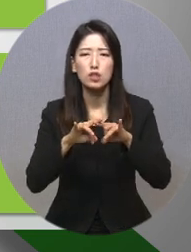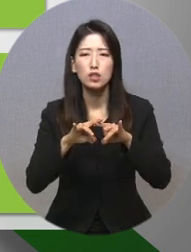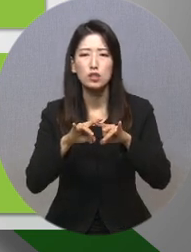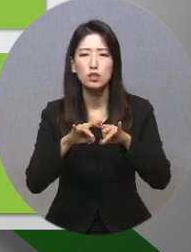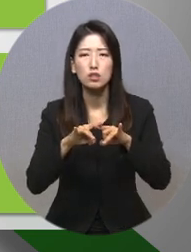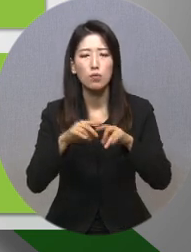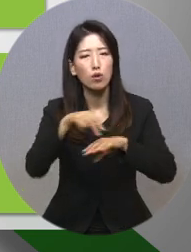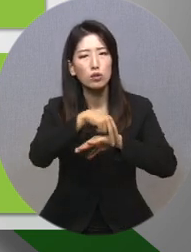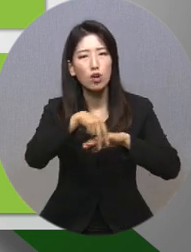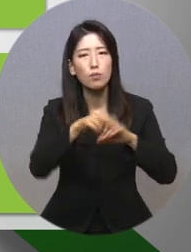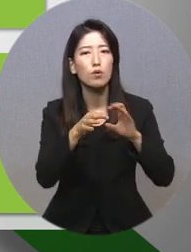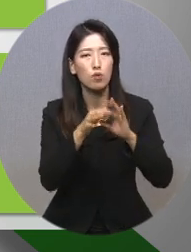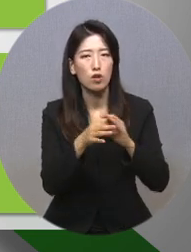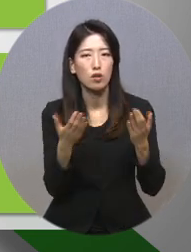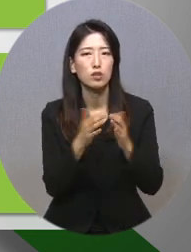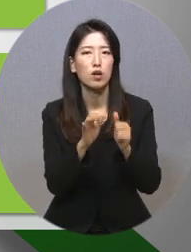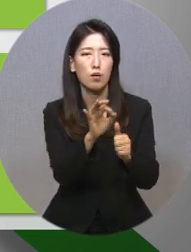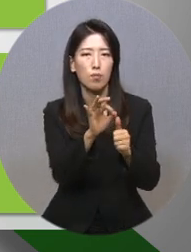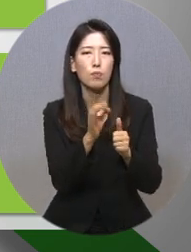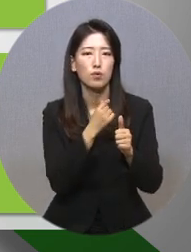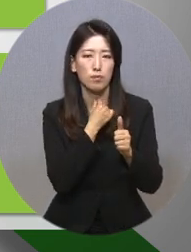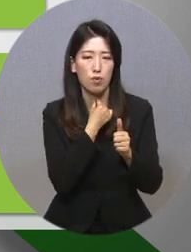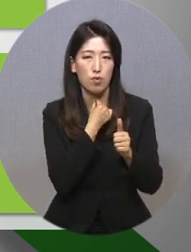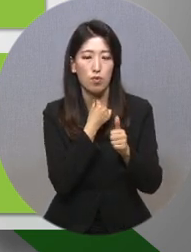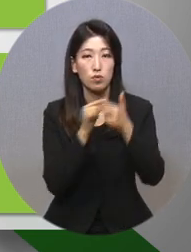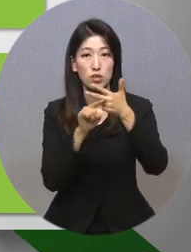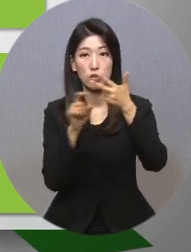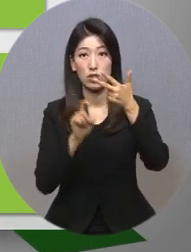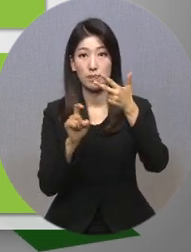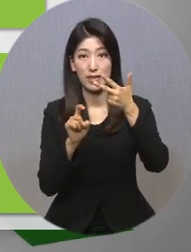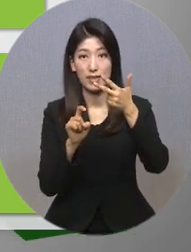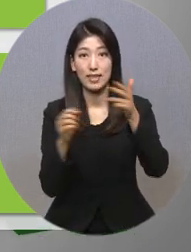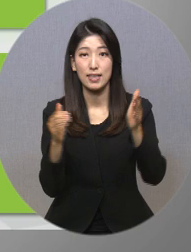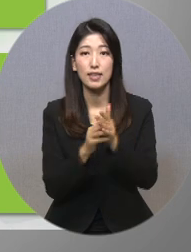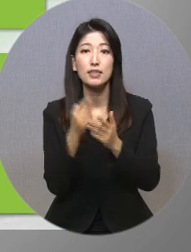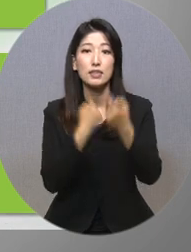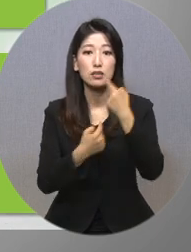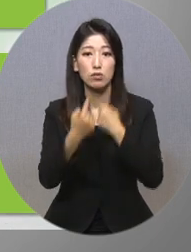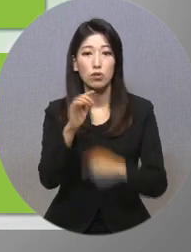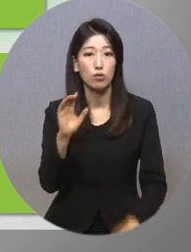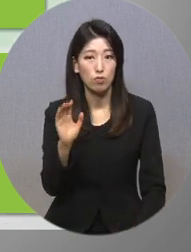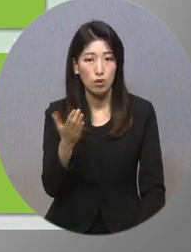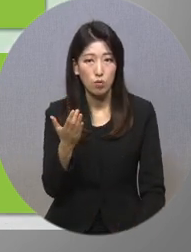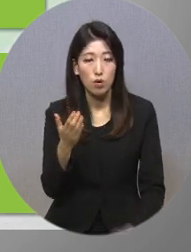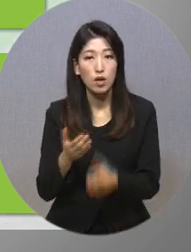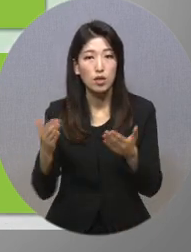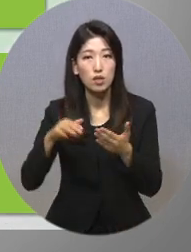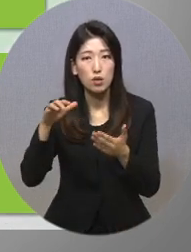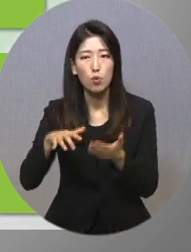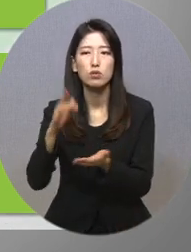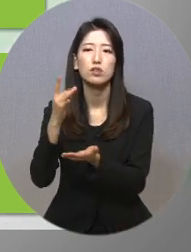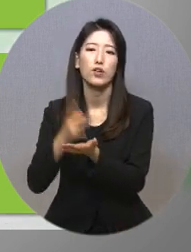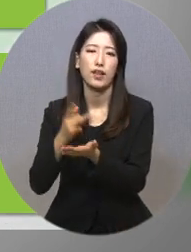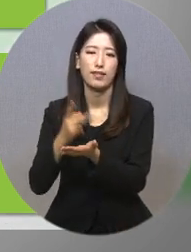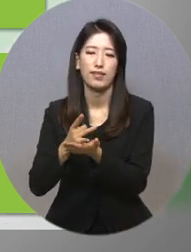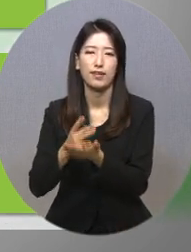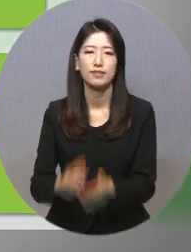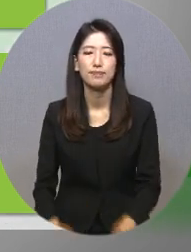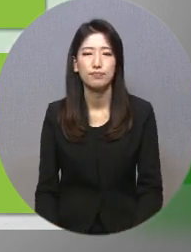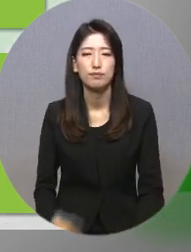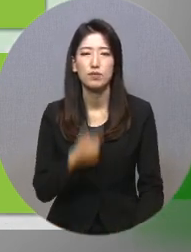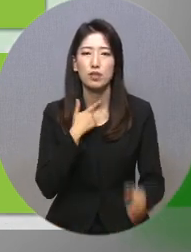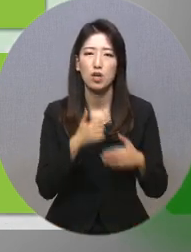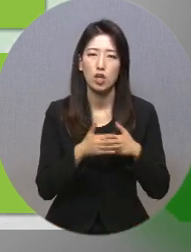전기전자설비조작원을 모집합니다. 접수마감일은 7월 10일까지며 근무지는 충청남도 천안시입니다. 경력과